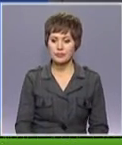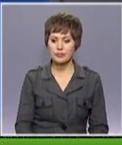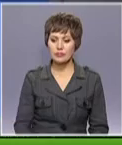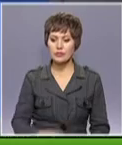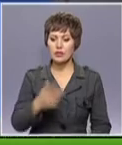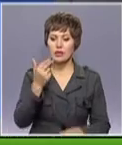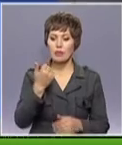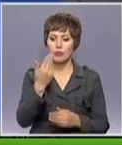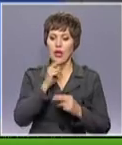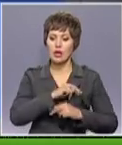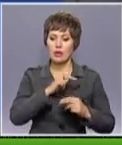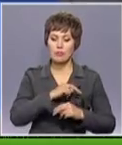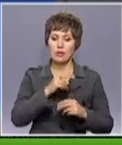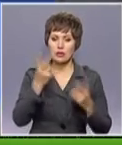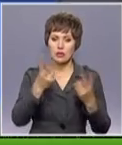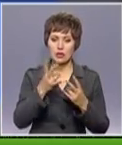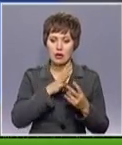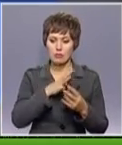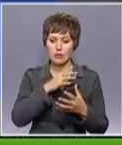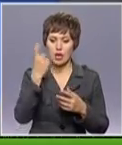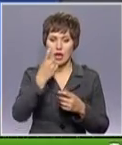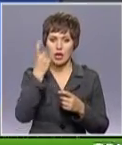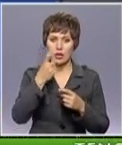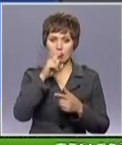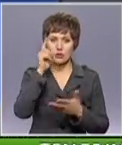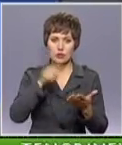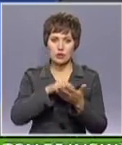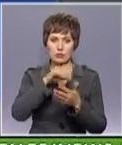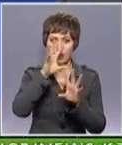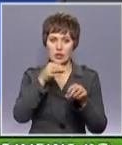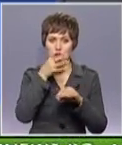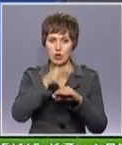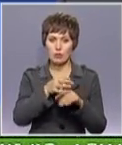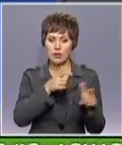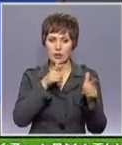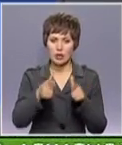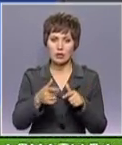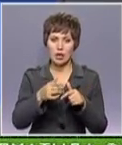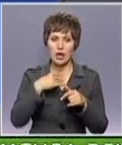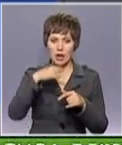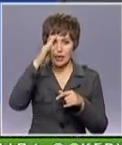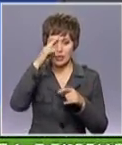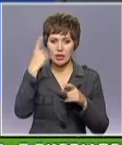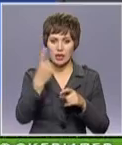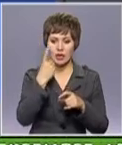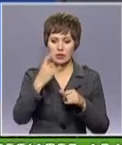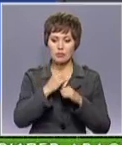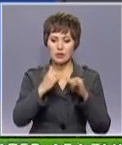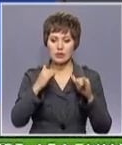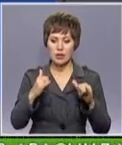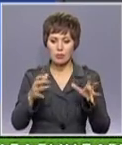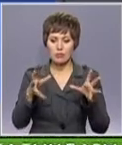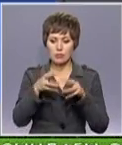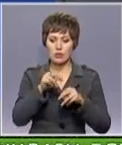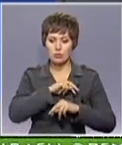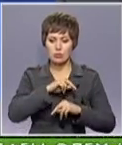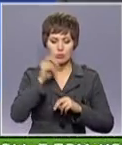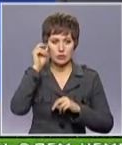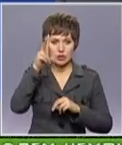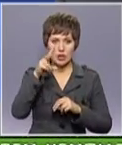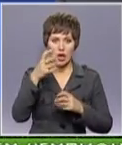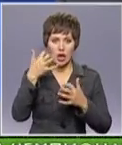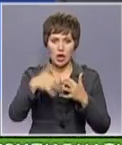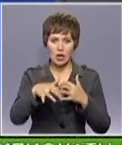Әрине, бұл еңбекті қажет ететін жол. Біз экономикалық сұрақтардың бәріне жауап беруге дайынбыз. Қазақстан мен экономикалық даму және әріптестік ұйымына мүше елдердің